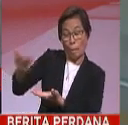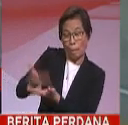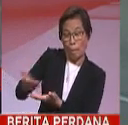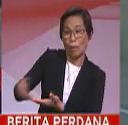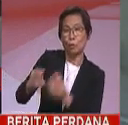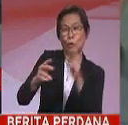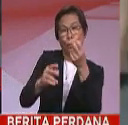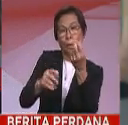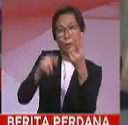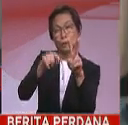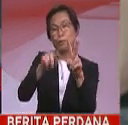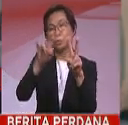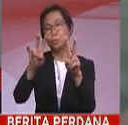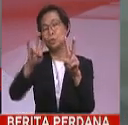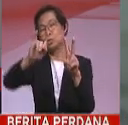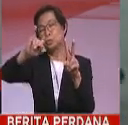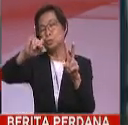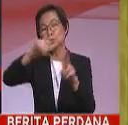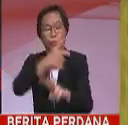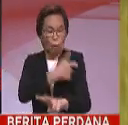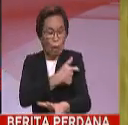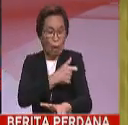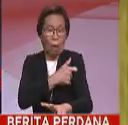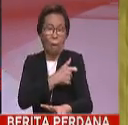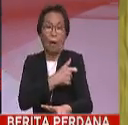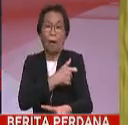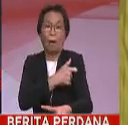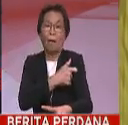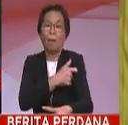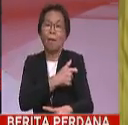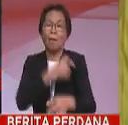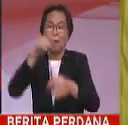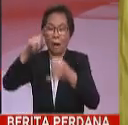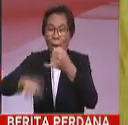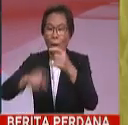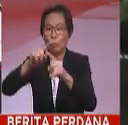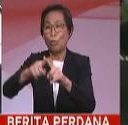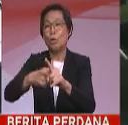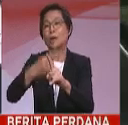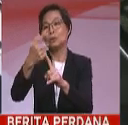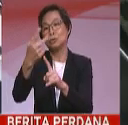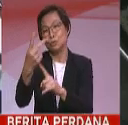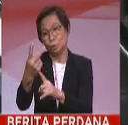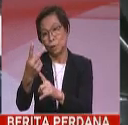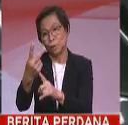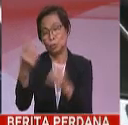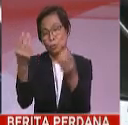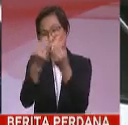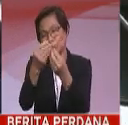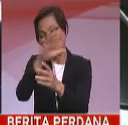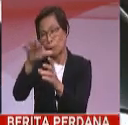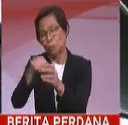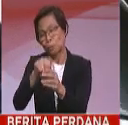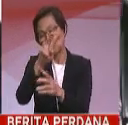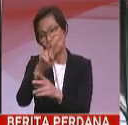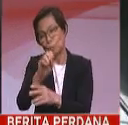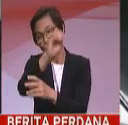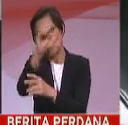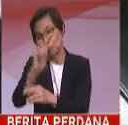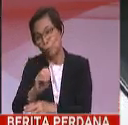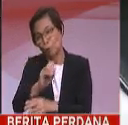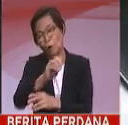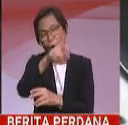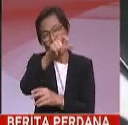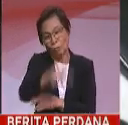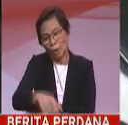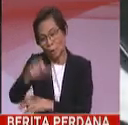12.79 juta dos vaksin yang akan dibekalkan mulai penghujung Februari depan. Jumlah itu meliputi 20% populasi